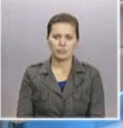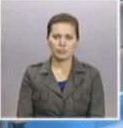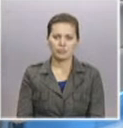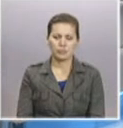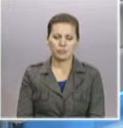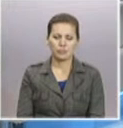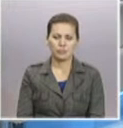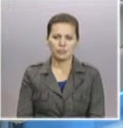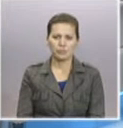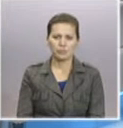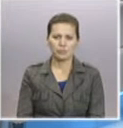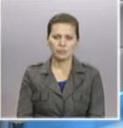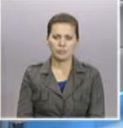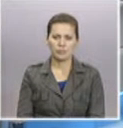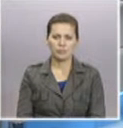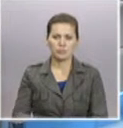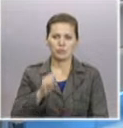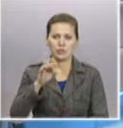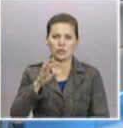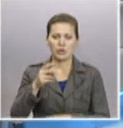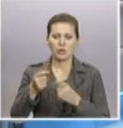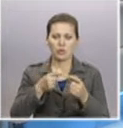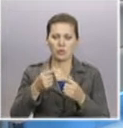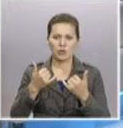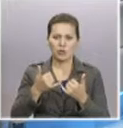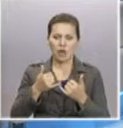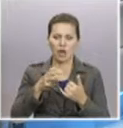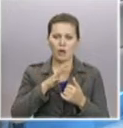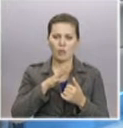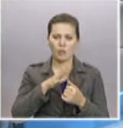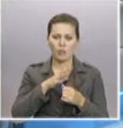байланыстасыз. Алтын бесік ықшам ауданынан Асқар Тоқпанов көшесінен. Иә.